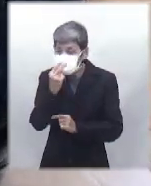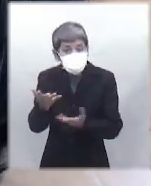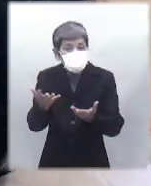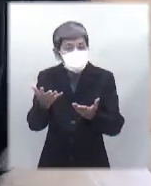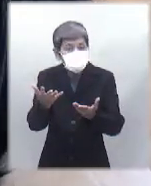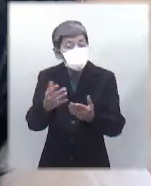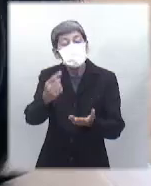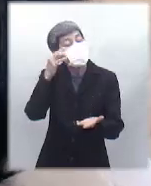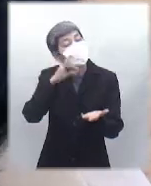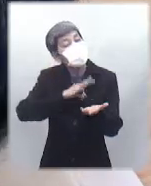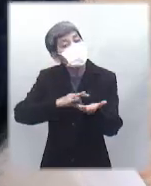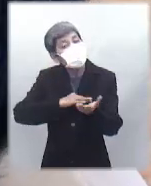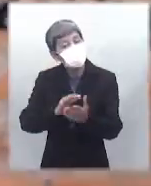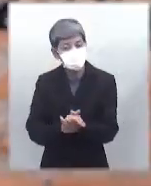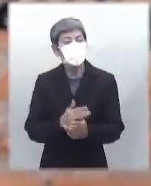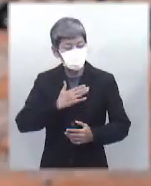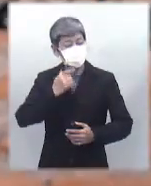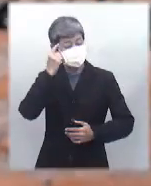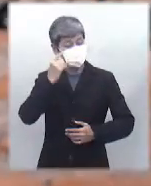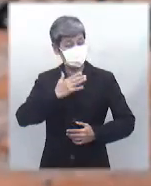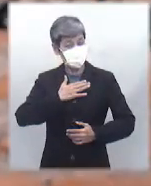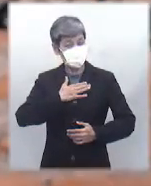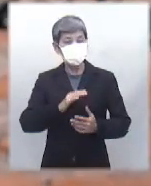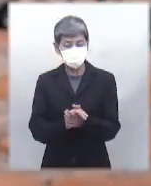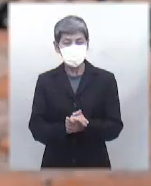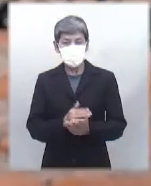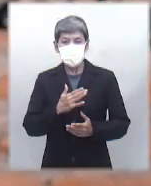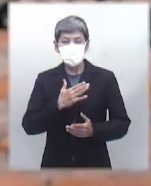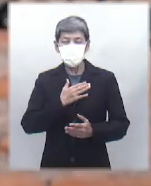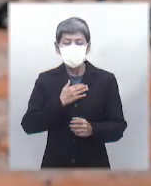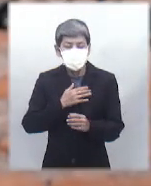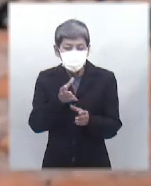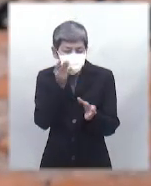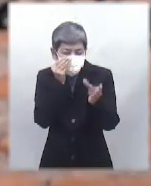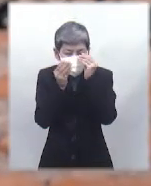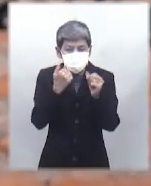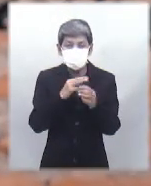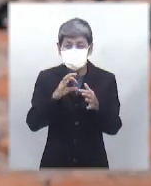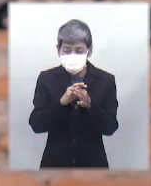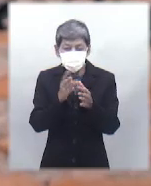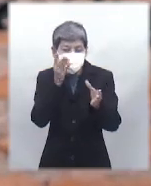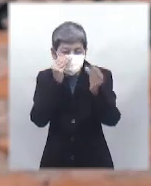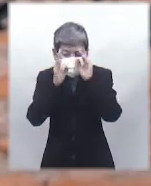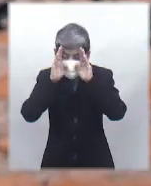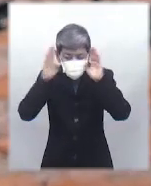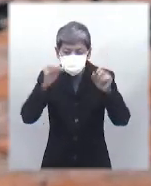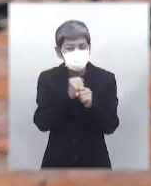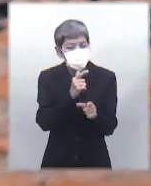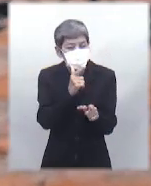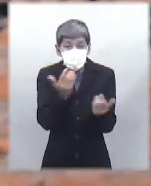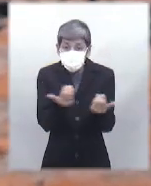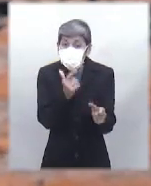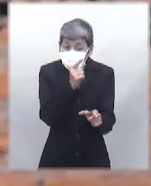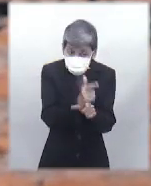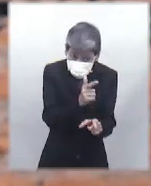เป็นในด้านไหนหรือพี่มองยังไงสิ่งที่สำคัญที่สุดก็คือที่ผมศึกษามาตลอดก็คือเรื่องความรู้เนี่ยแหละไม่ว่าจะเป็นความรู้เรื่องการเลี้ยง